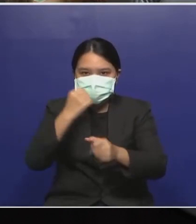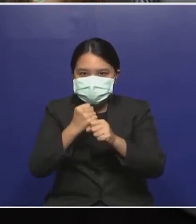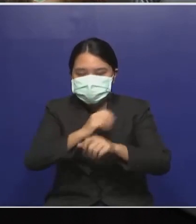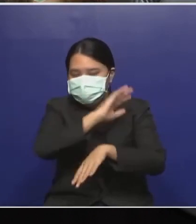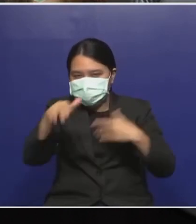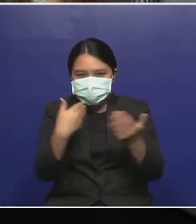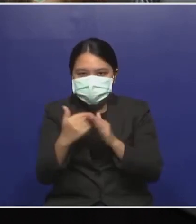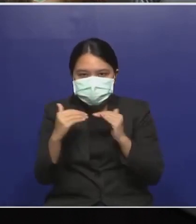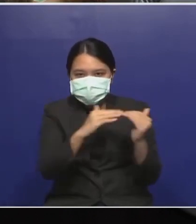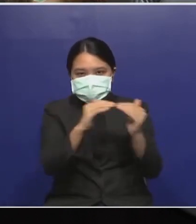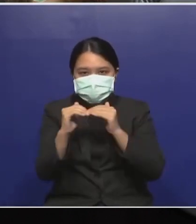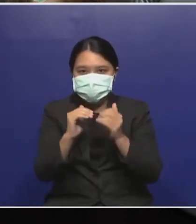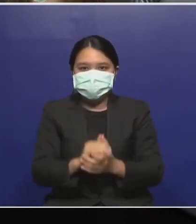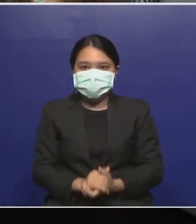พื้นที่